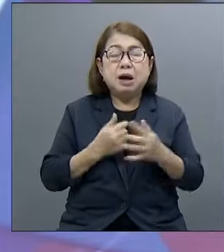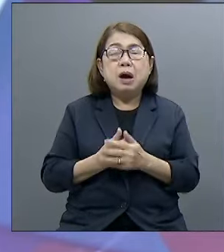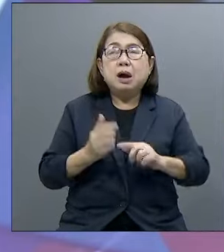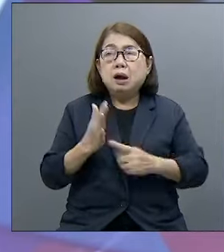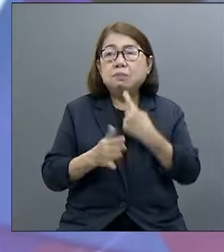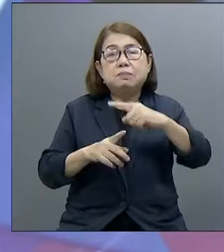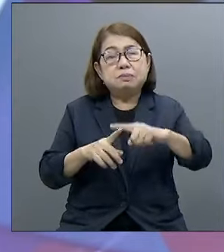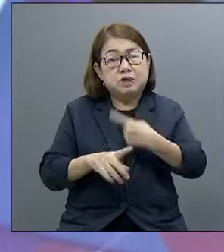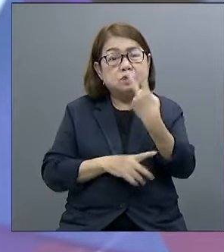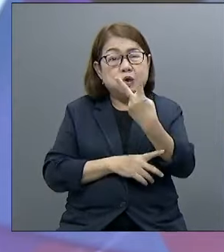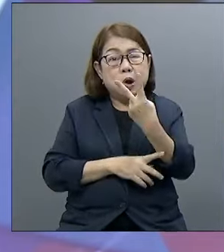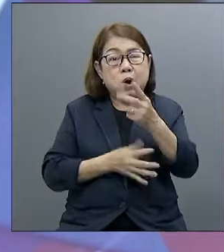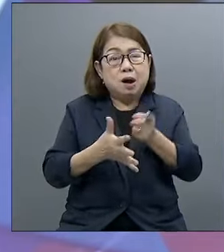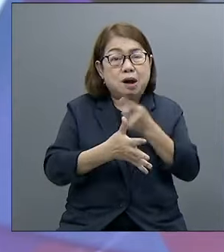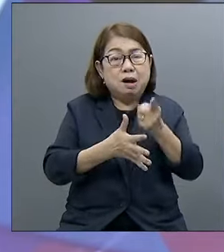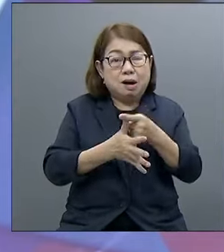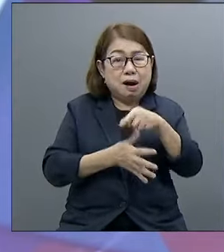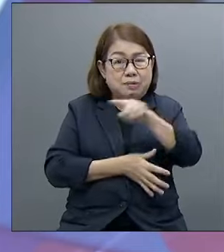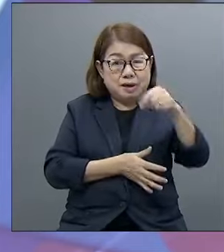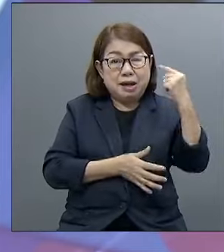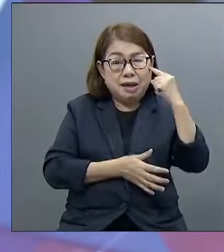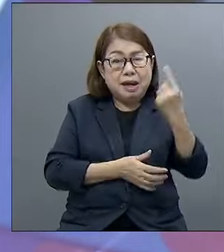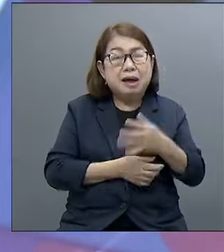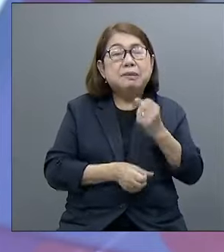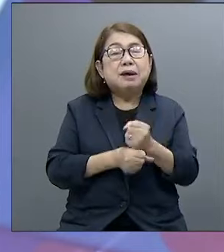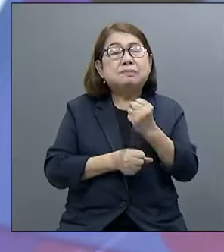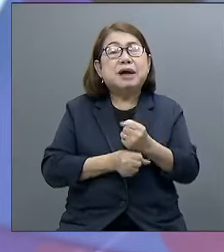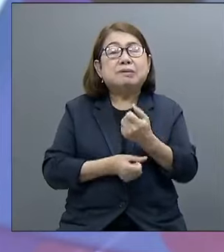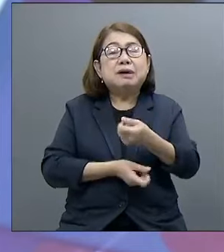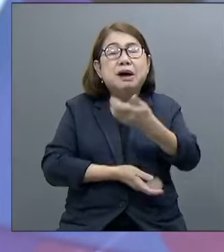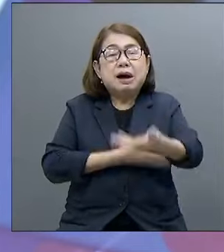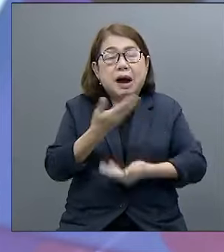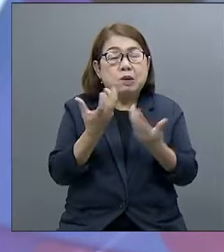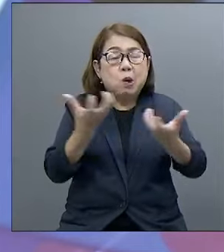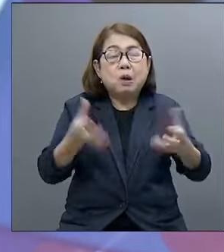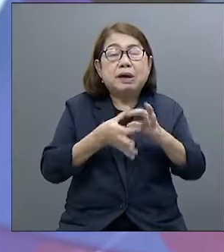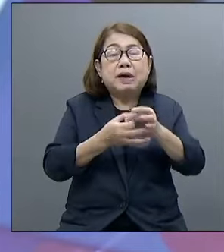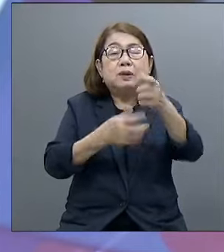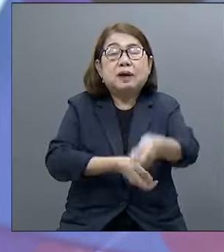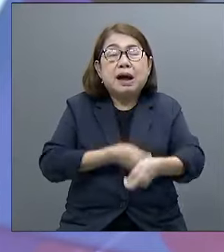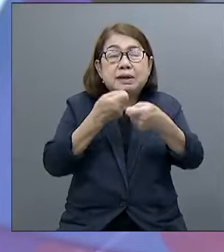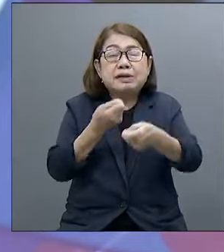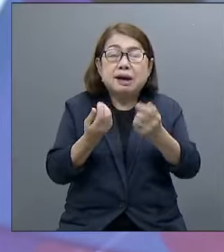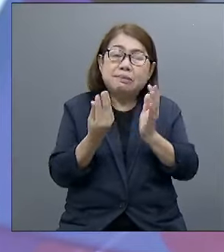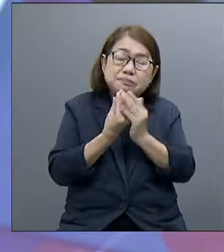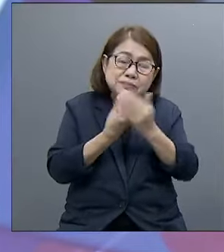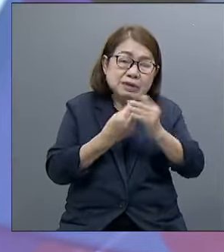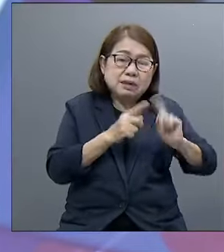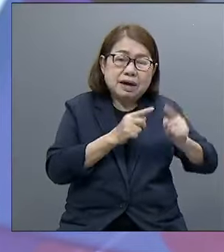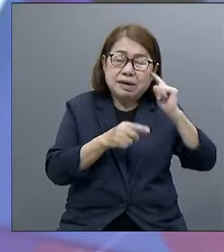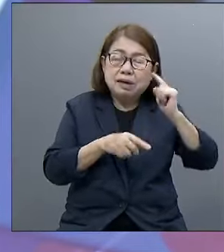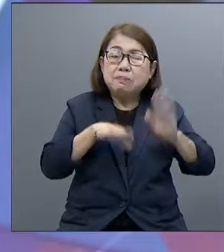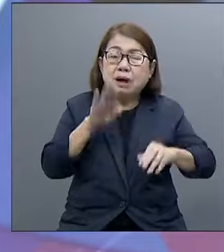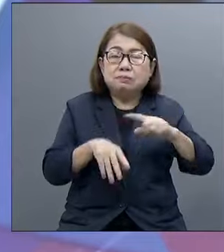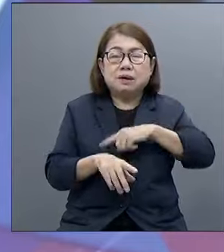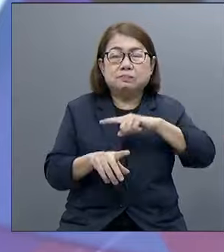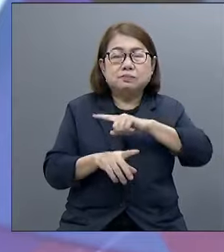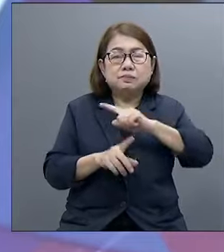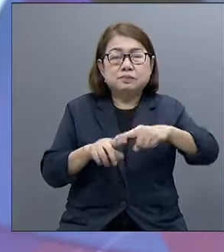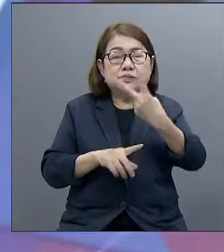มภาพันธ์ของทุกปีหลายคนสังเกตไหมว่าทำไมงานเกษตรแฟร์ถึงจัดช่วงอย่างน้อยสุดมันต้องมีโคเวอร์ช่วง2กุมภาพันธ์เพราะว่า2กุมภ